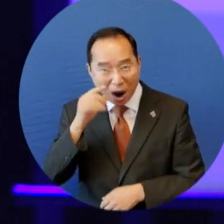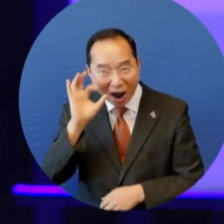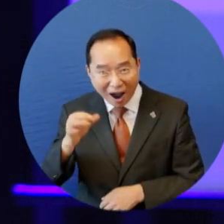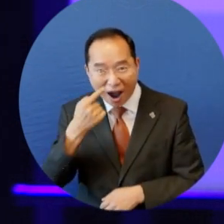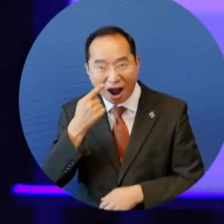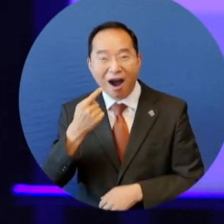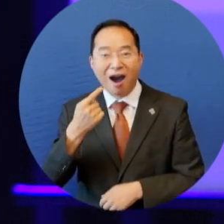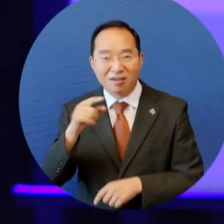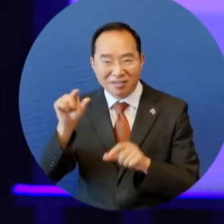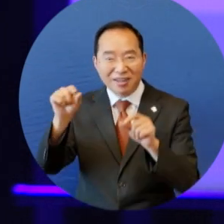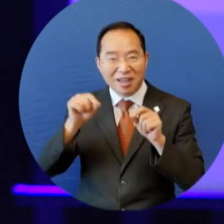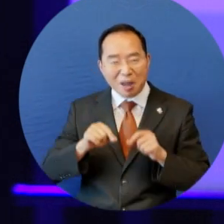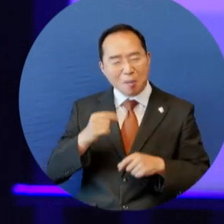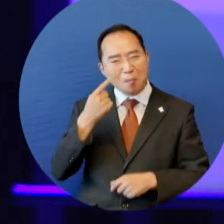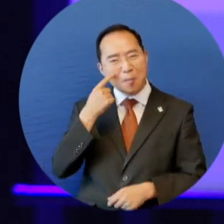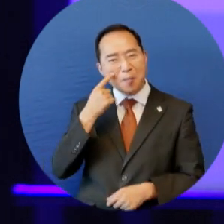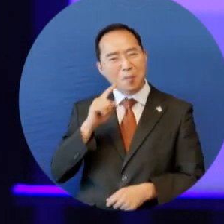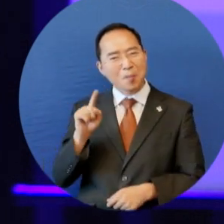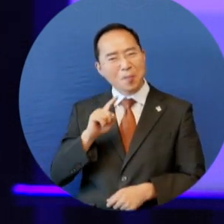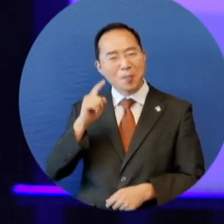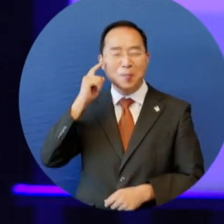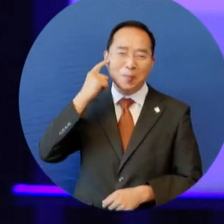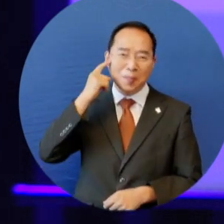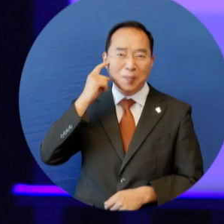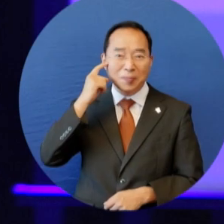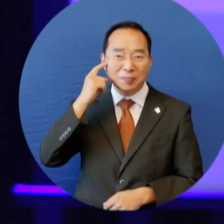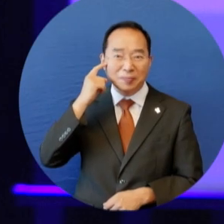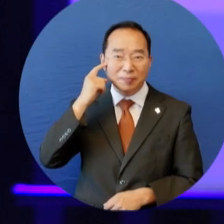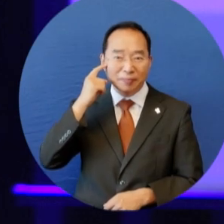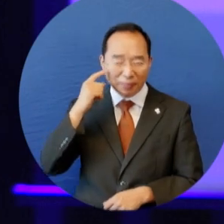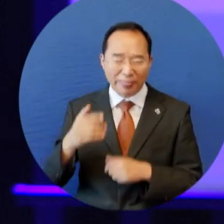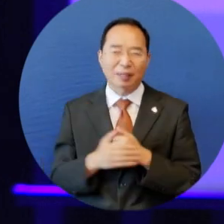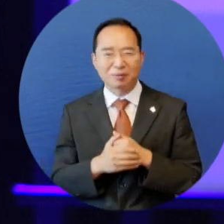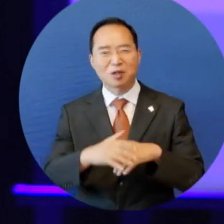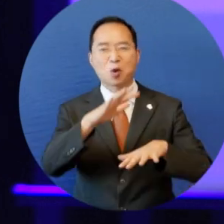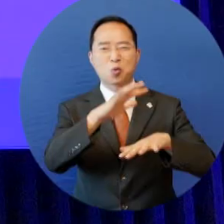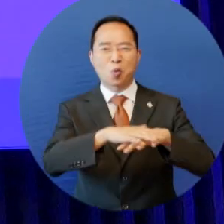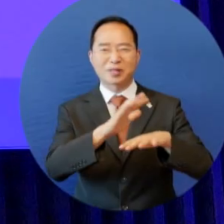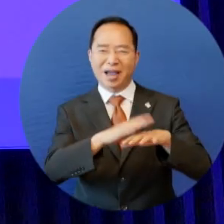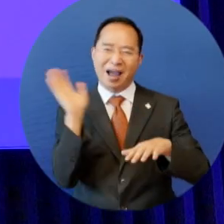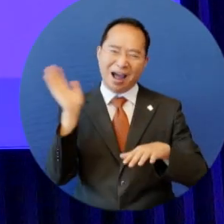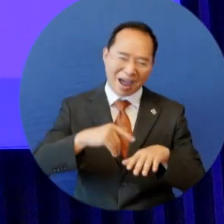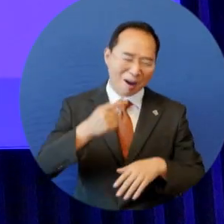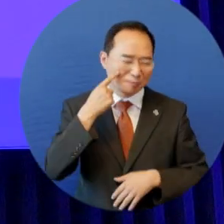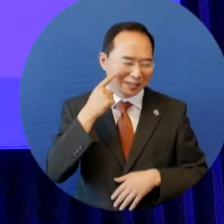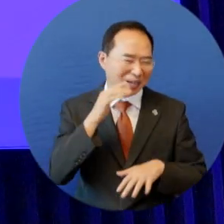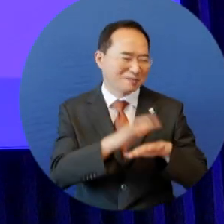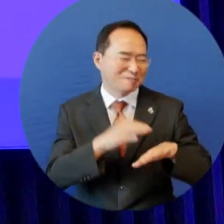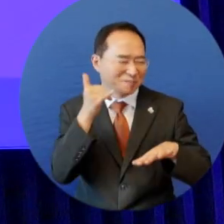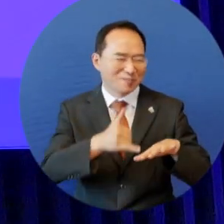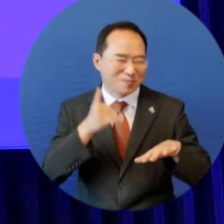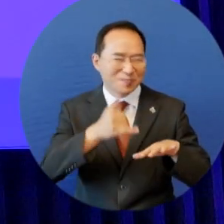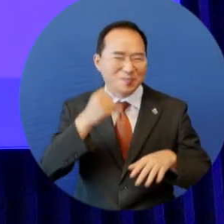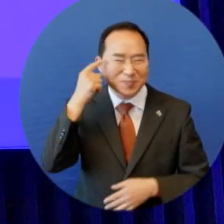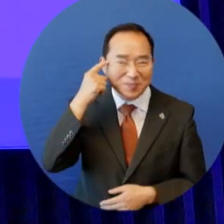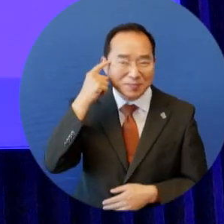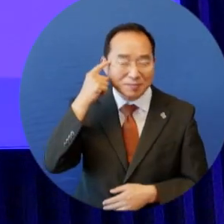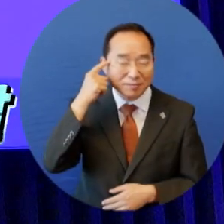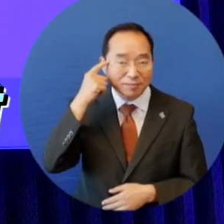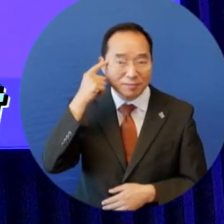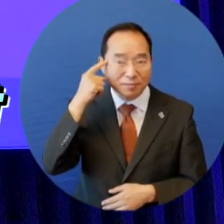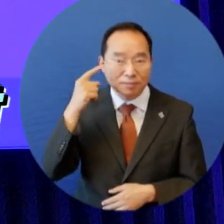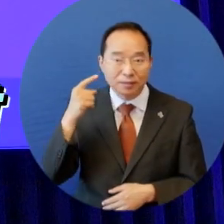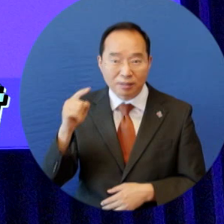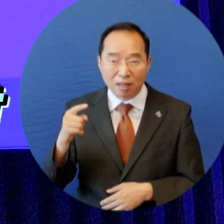나도 비폭력적인 삶을 살아보면 어떨까 하는 생각으로 귀농을 했었고요. 귀농을 했는데 제가 생각하는